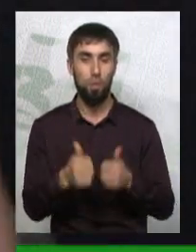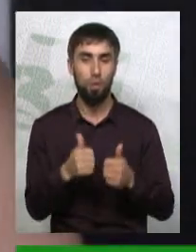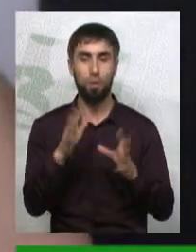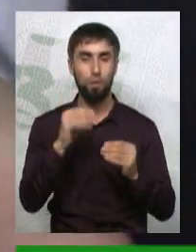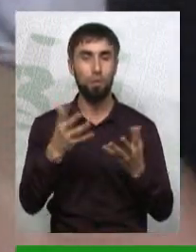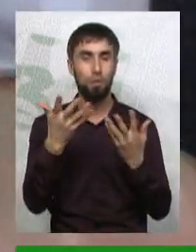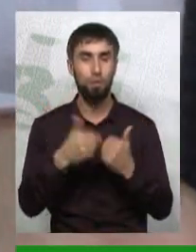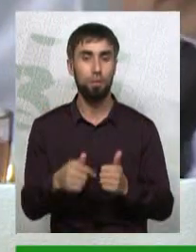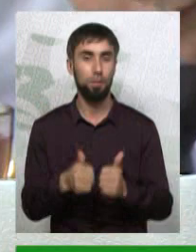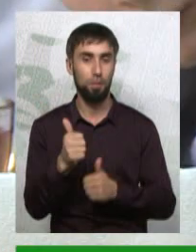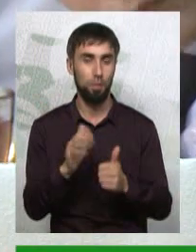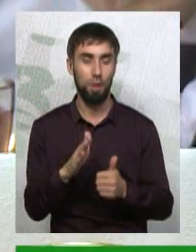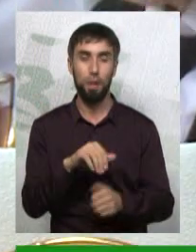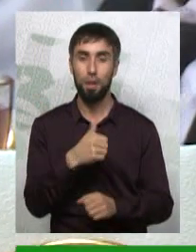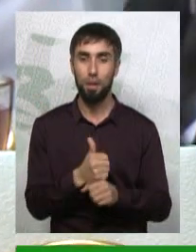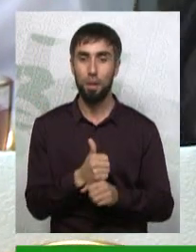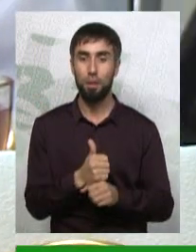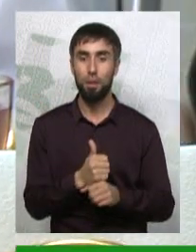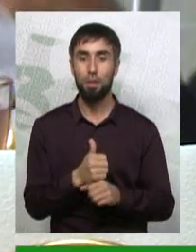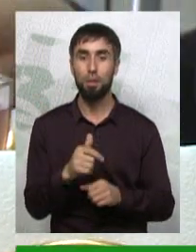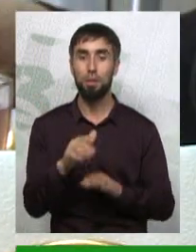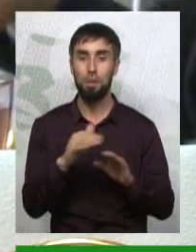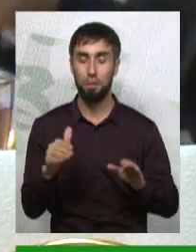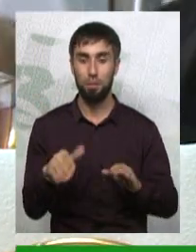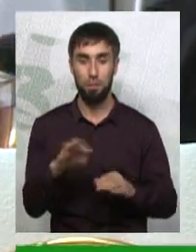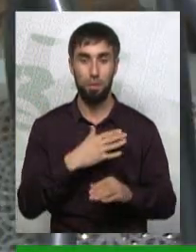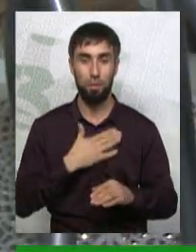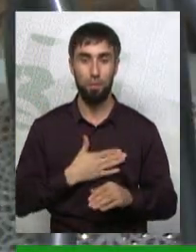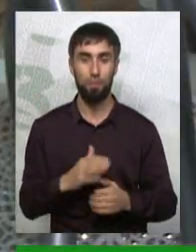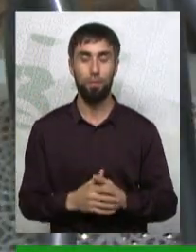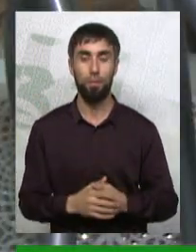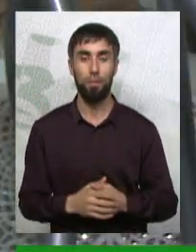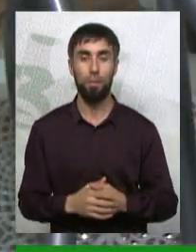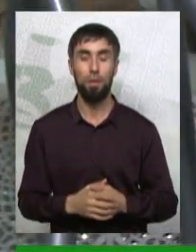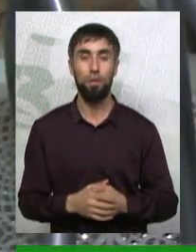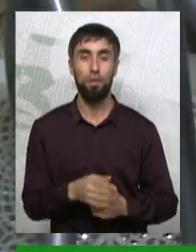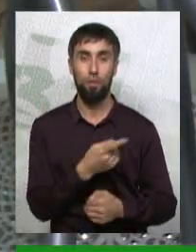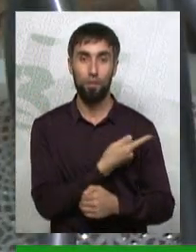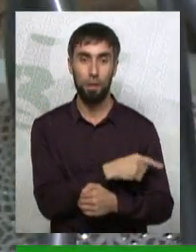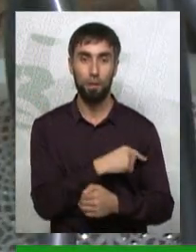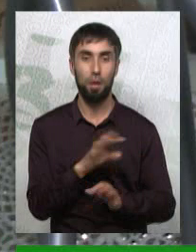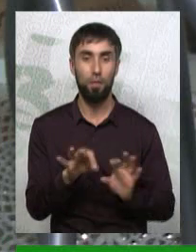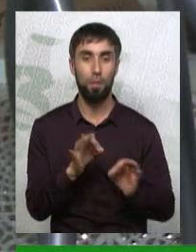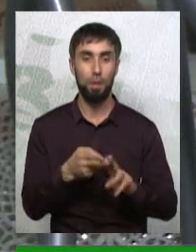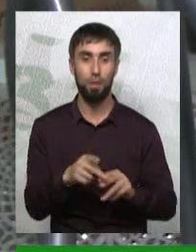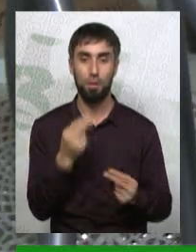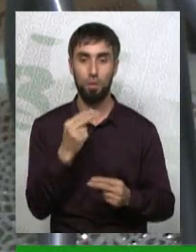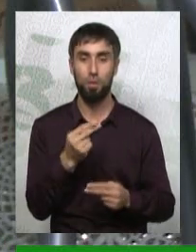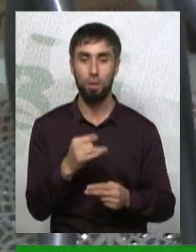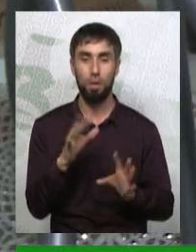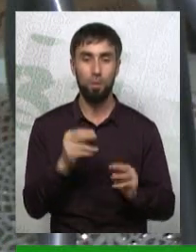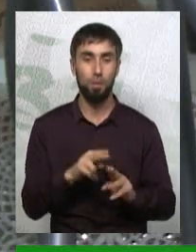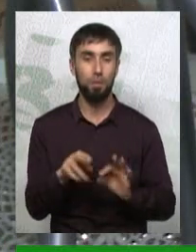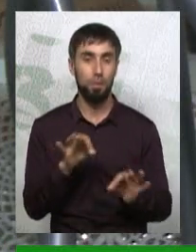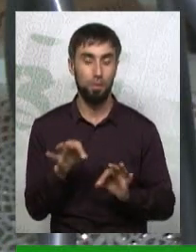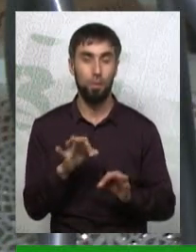конкурсе учитывают все. А главное, критики в целом меню довольны. Врачи выбирали эту еду, чай выбрали, всю эту